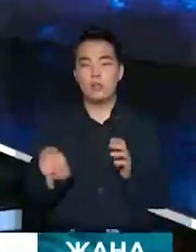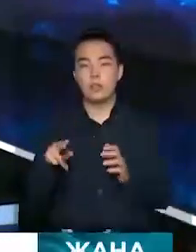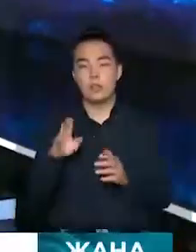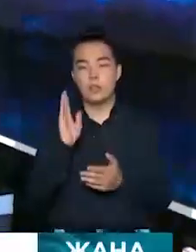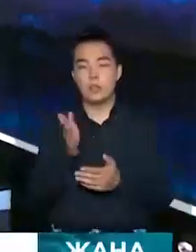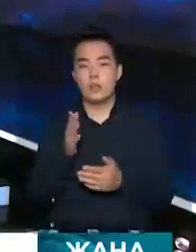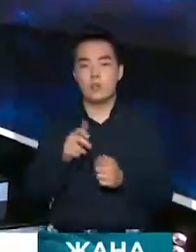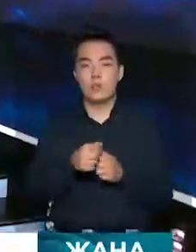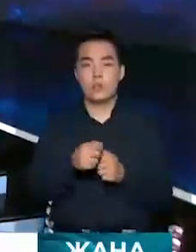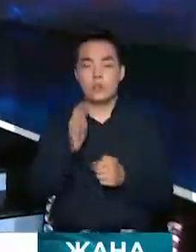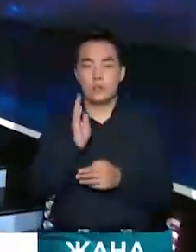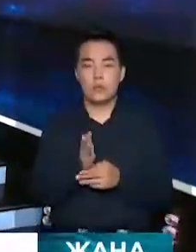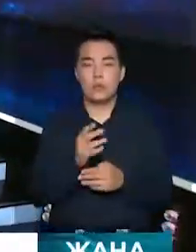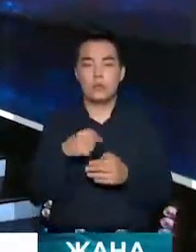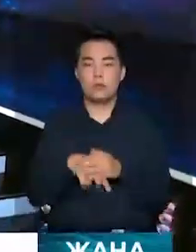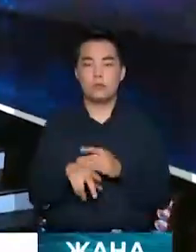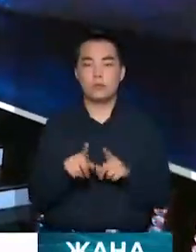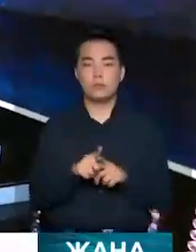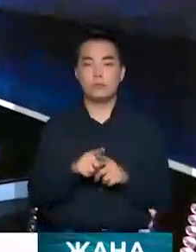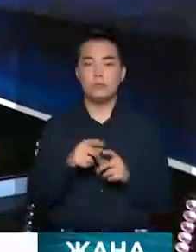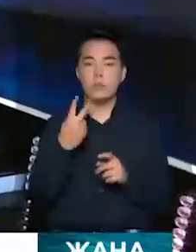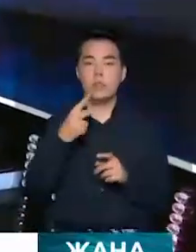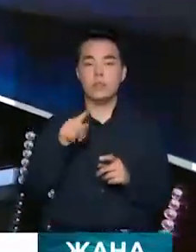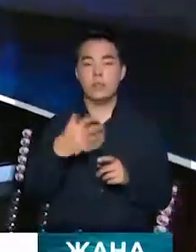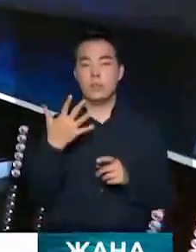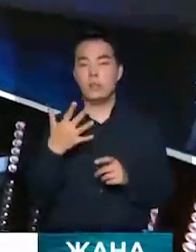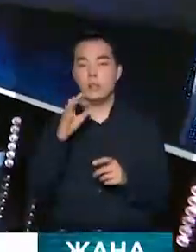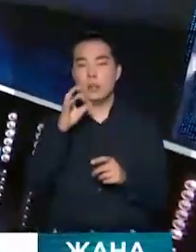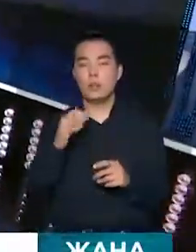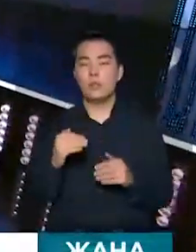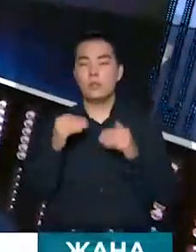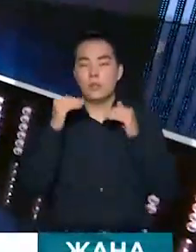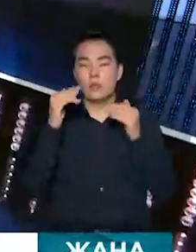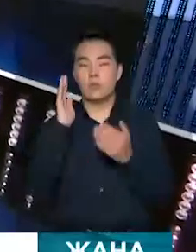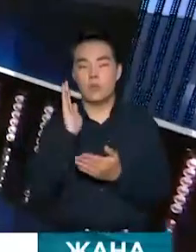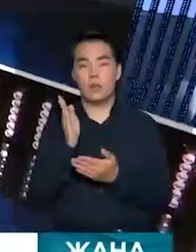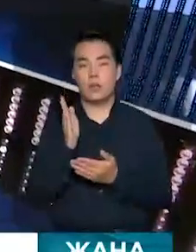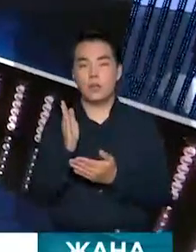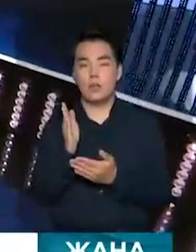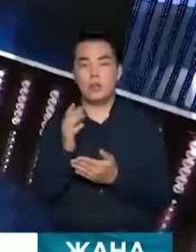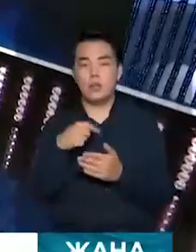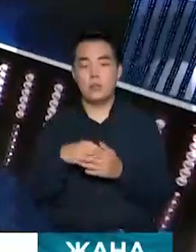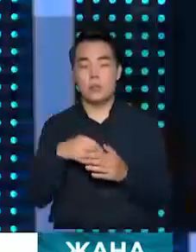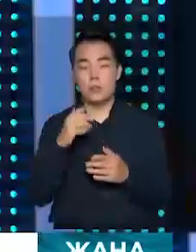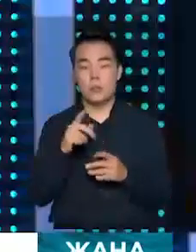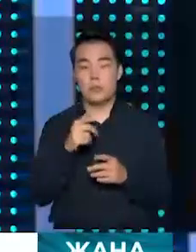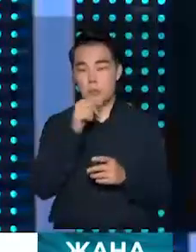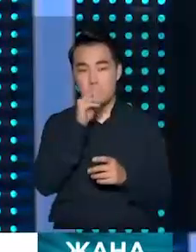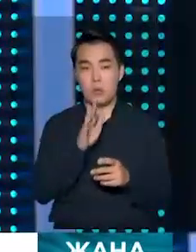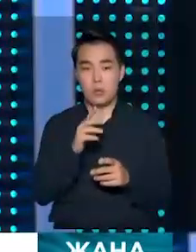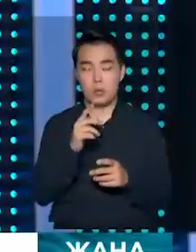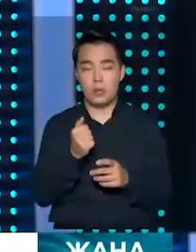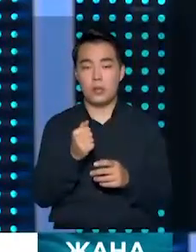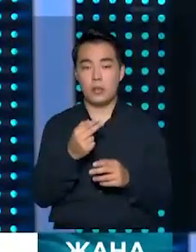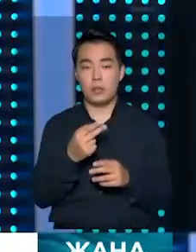Ол өткен жылдың 9 айымен салыстыратын болсақ 2-5 есеге көбейіп отыр. Сондықтан бұл жаман емес, көрсетіп? Бұл жаман емес, бұл